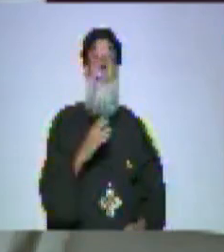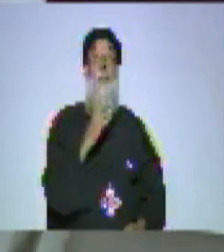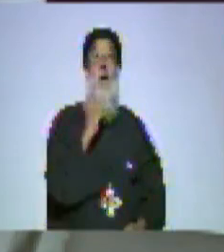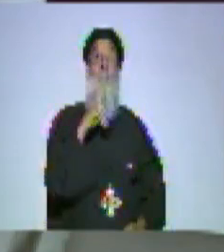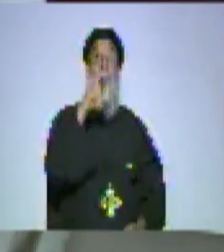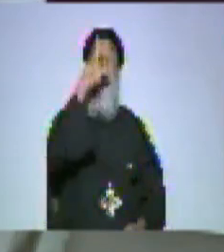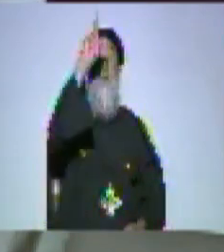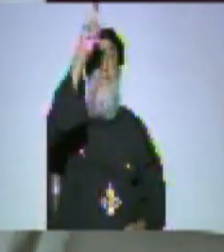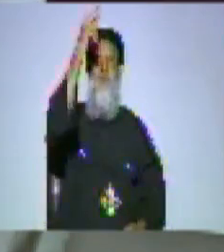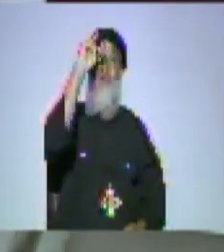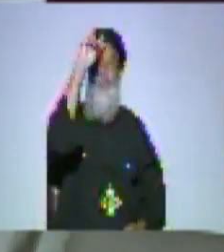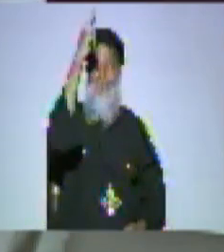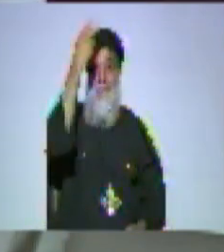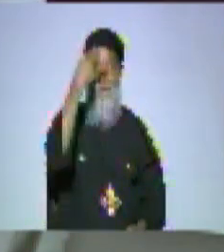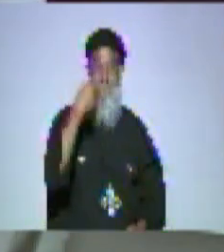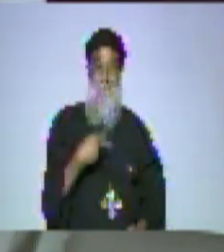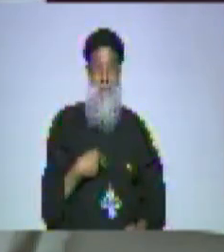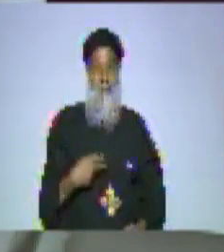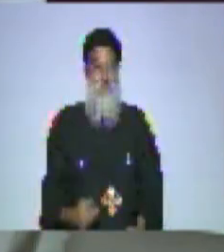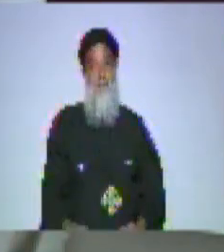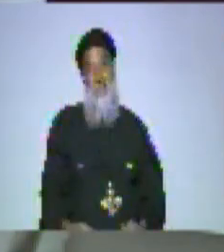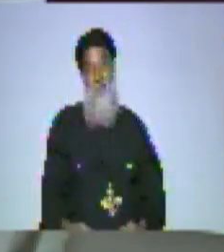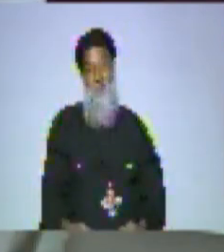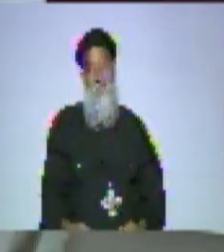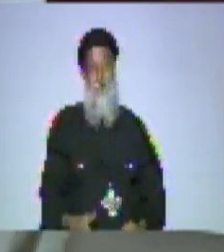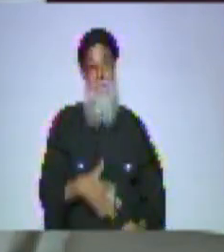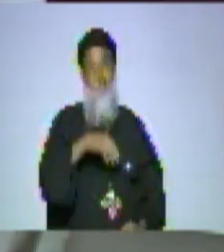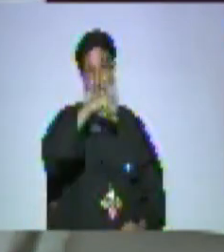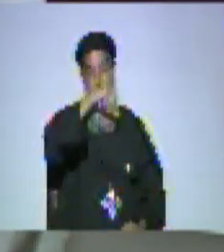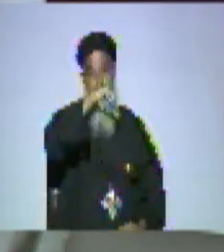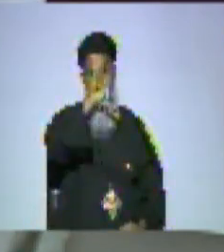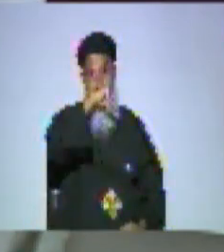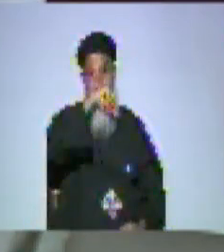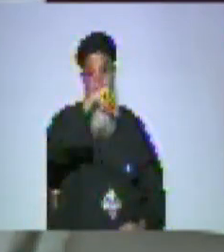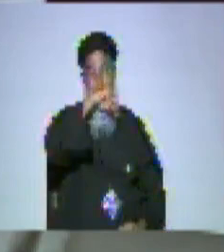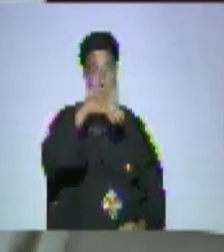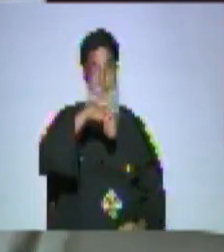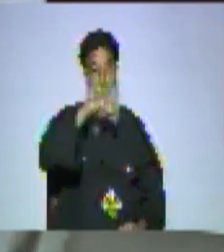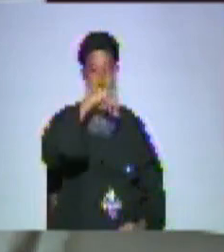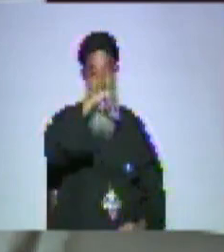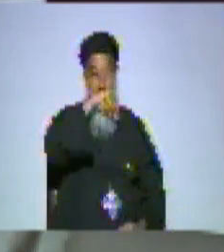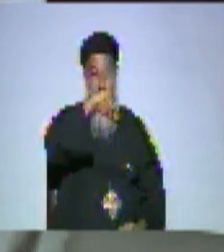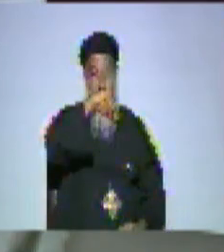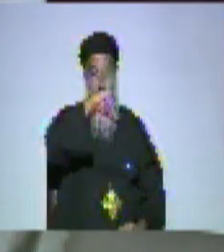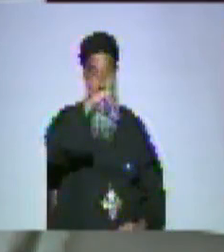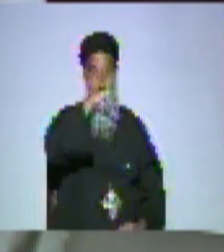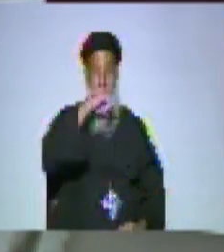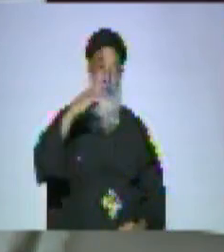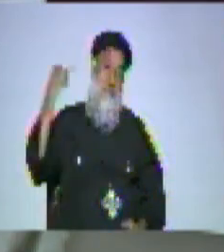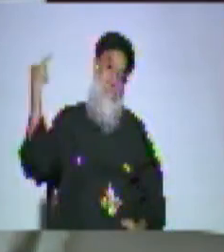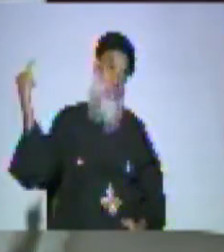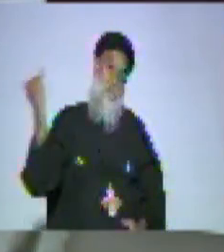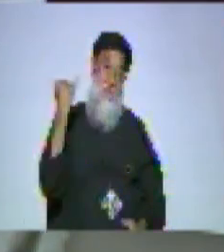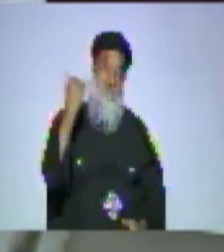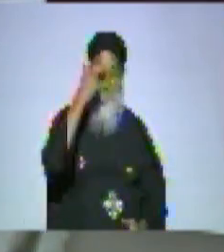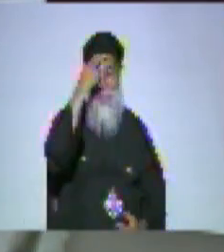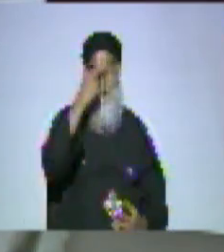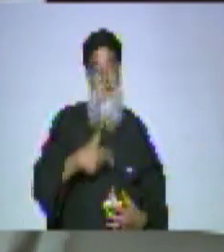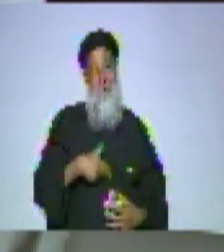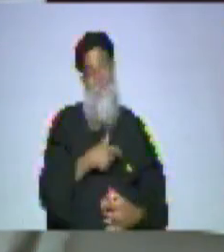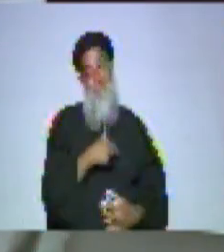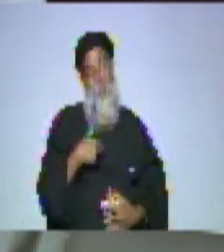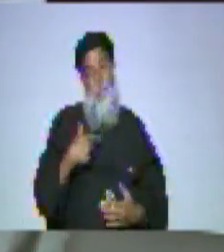مهم قوي ان الكهنوت بعوته والكهنوت بيمثل الكنيسه